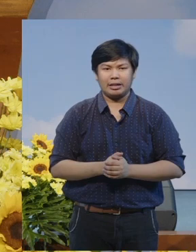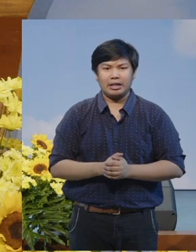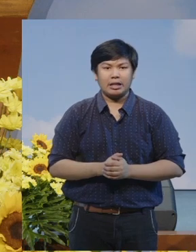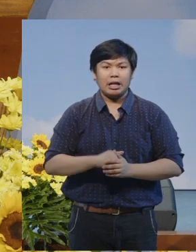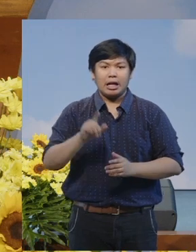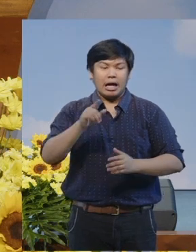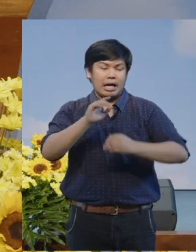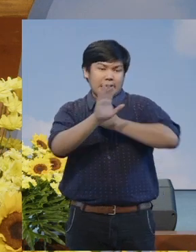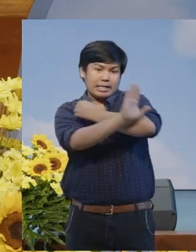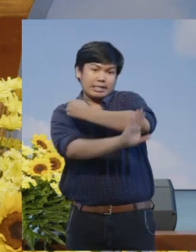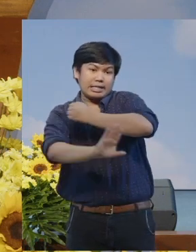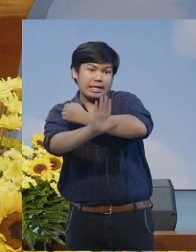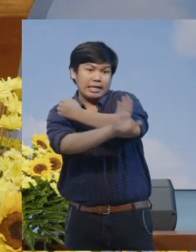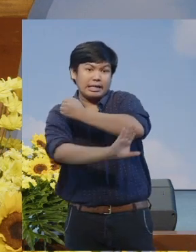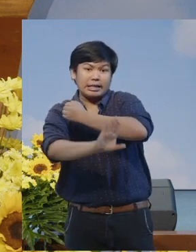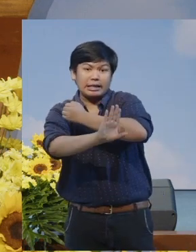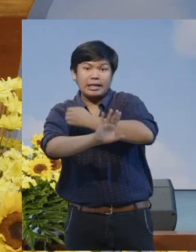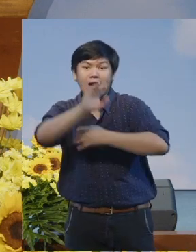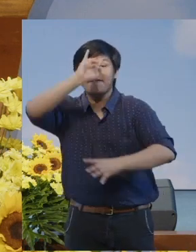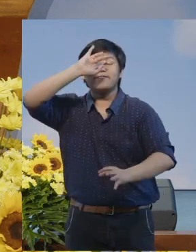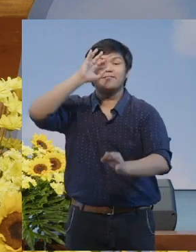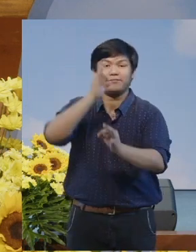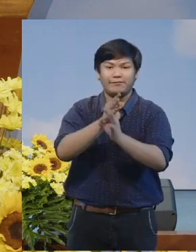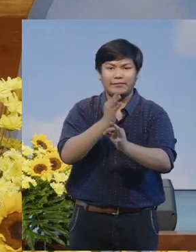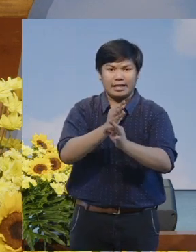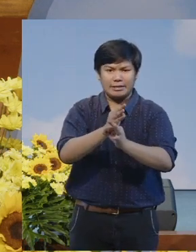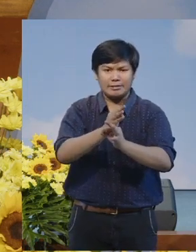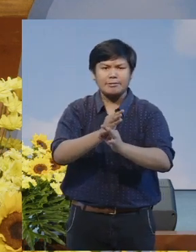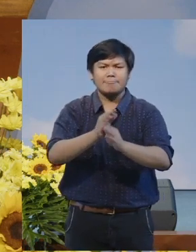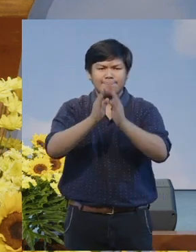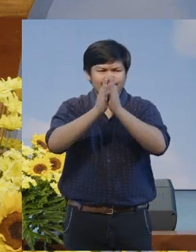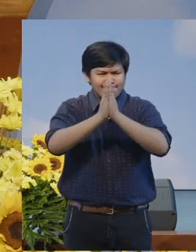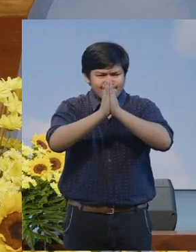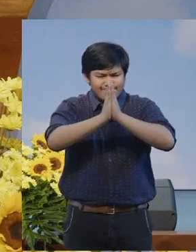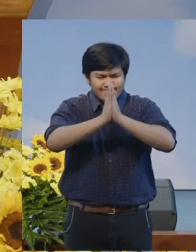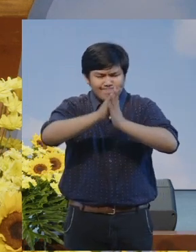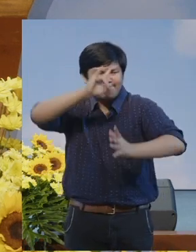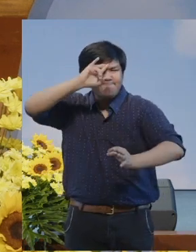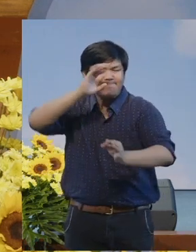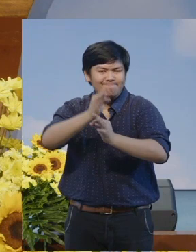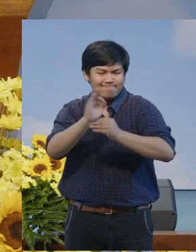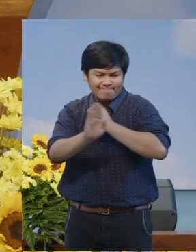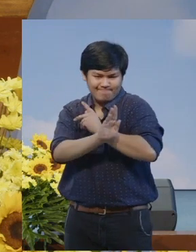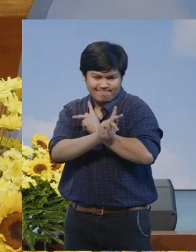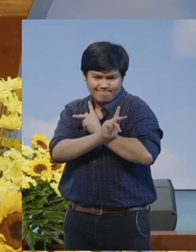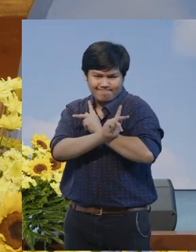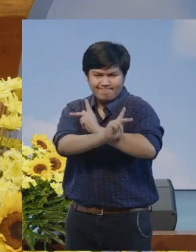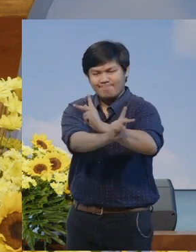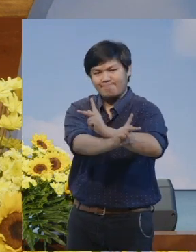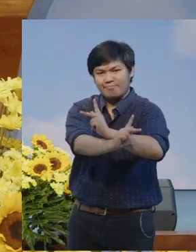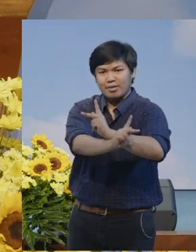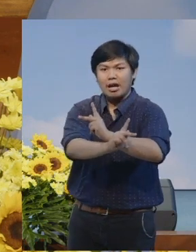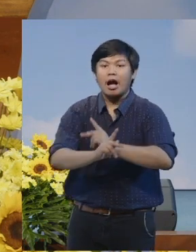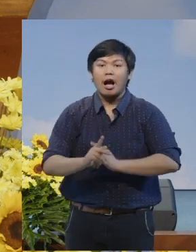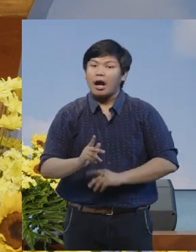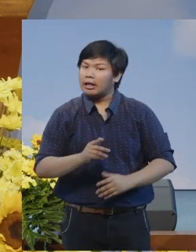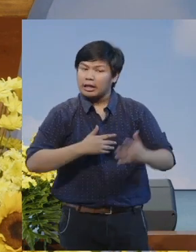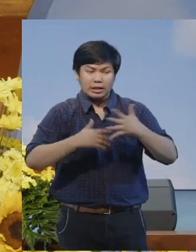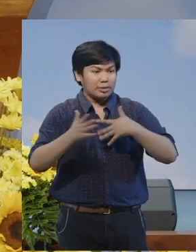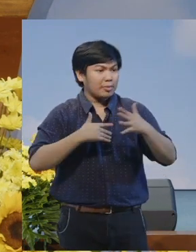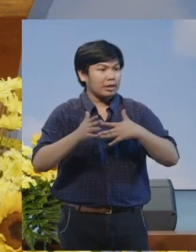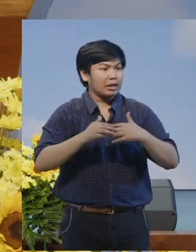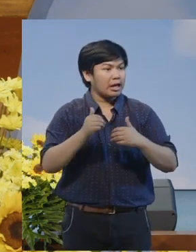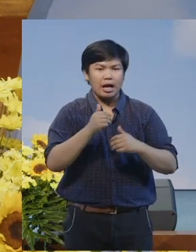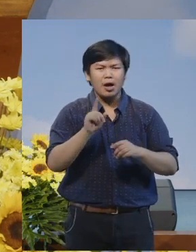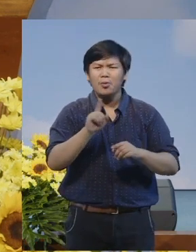Take up the shield of faith. Laging manampalataya sa kabutihan ng Diyos. Na kahit na ano pang